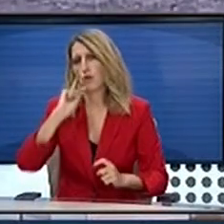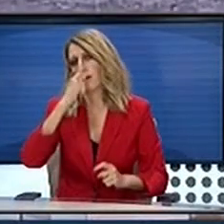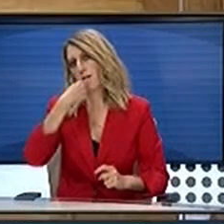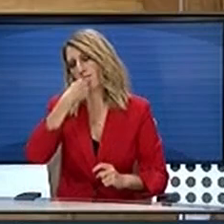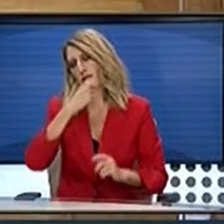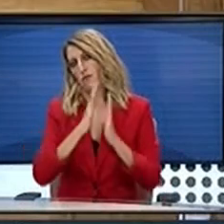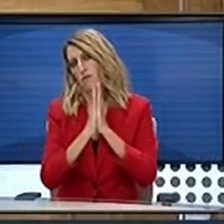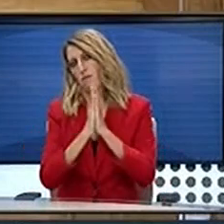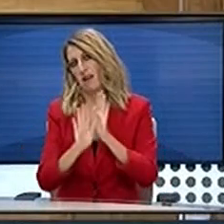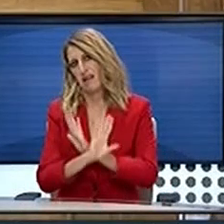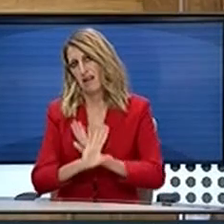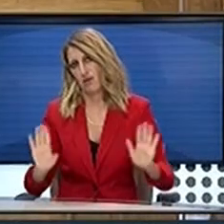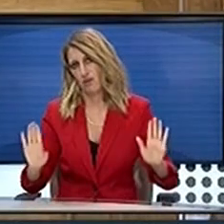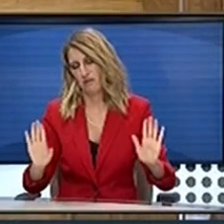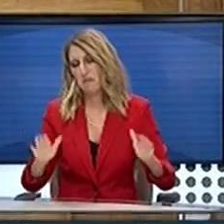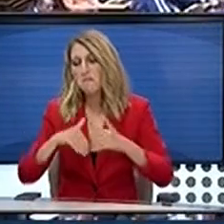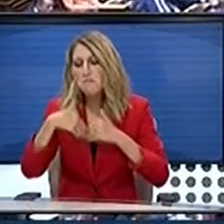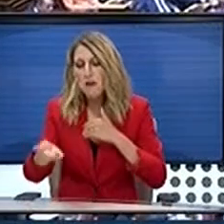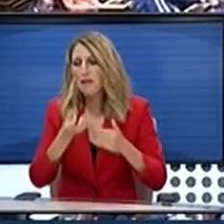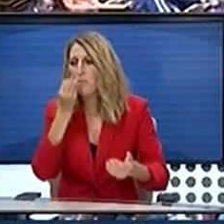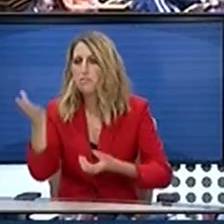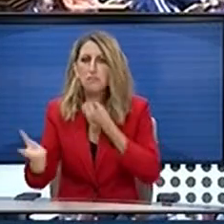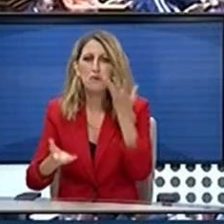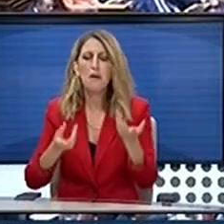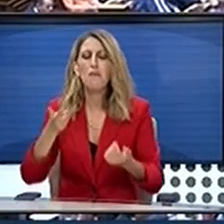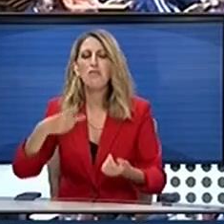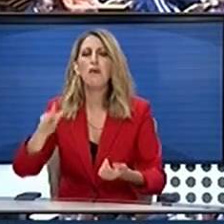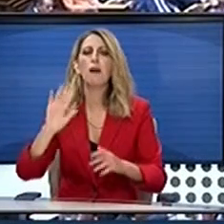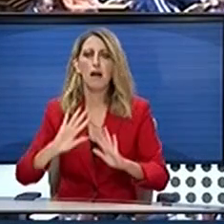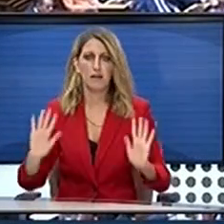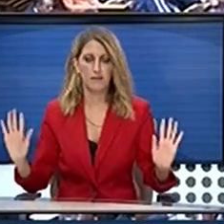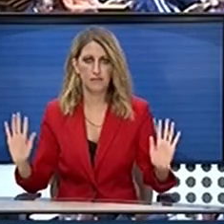συνεδριάσεις. Και τέλος, τα δημόσια πρόσωπα, ναι,